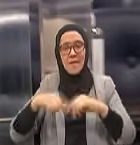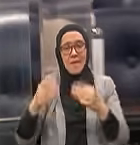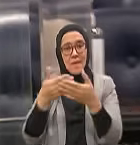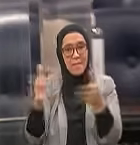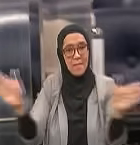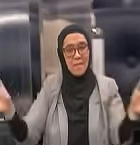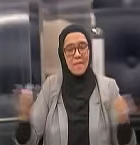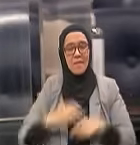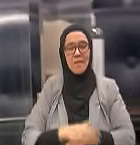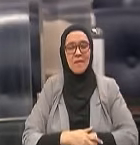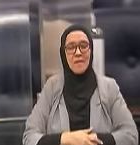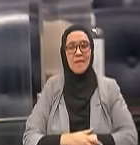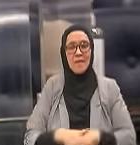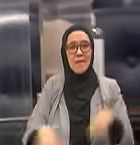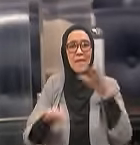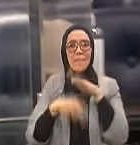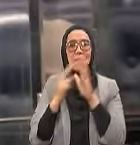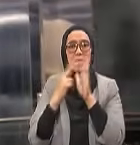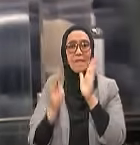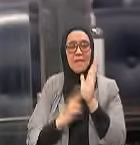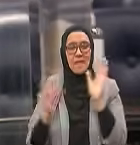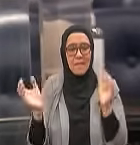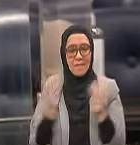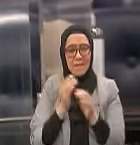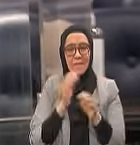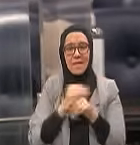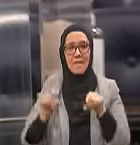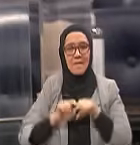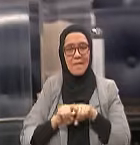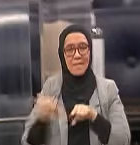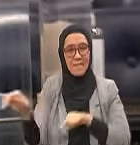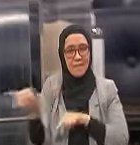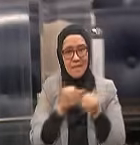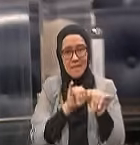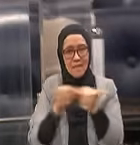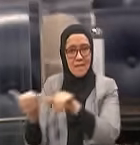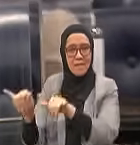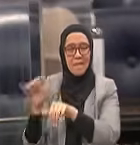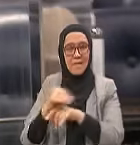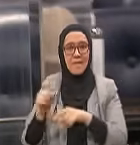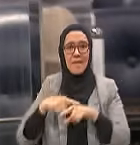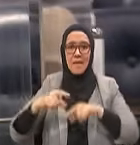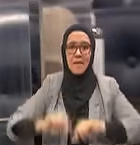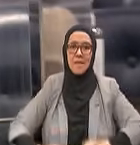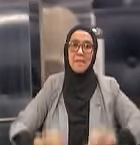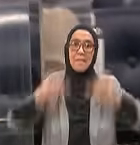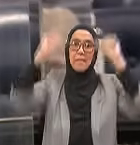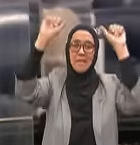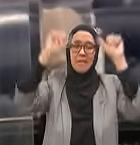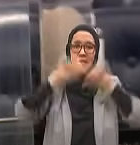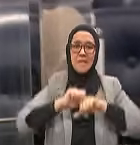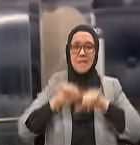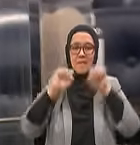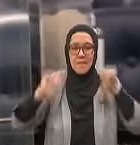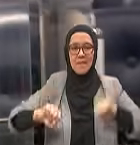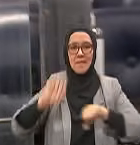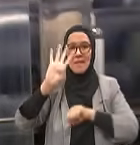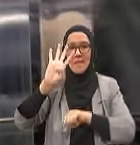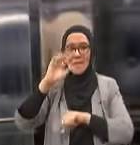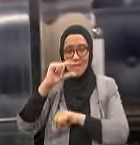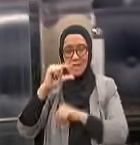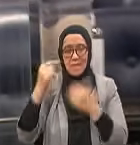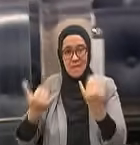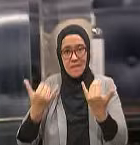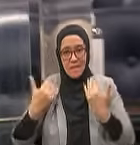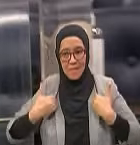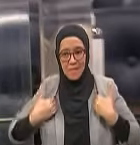dibawah undang-undang kecil unsur ragam nama baik rangkaian pakai istiadat dan memperlihatkan bersama